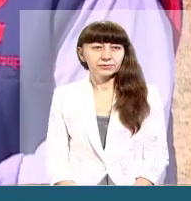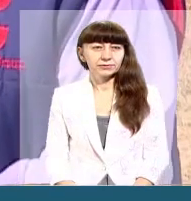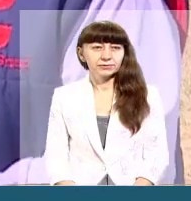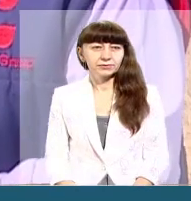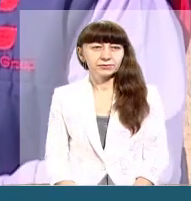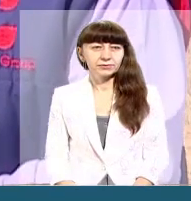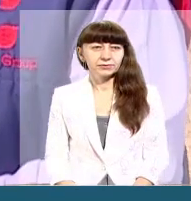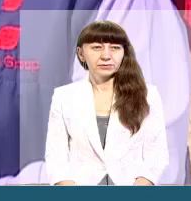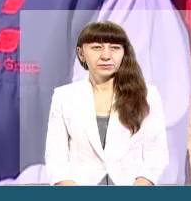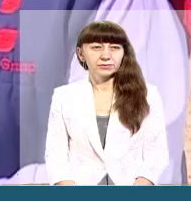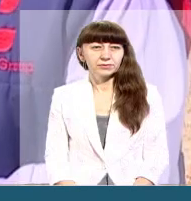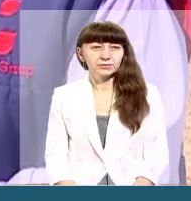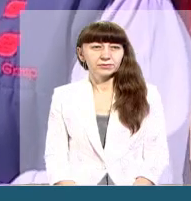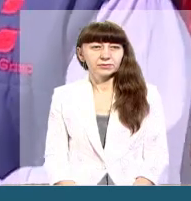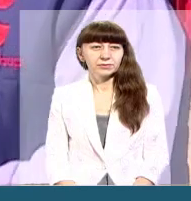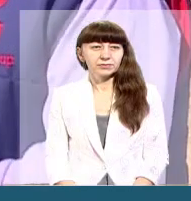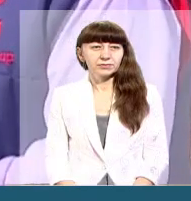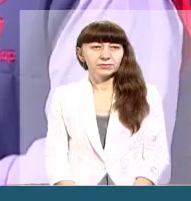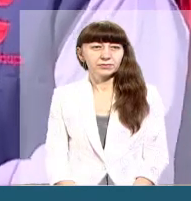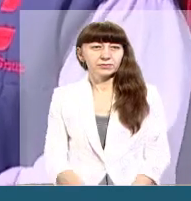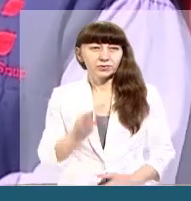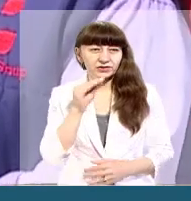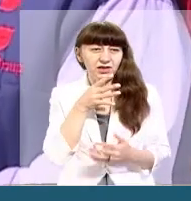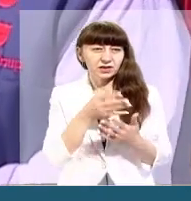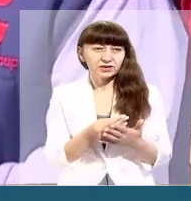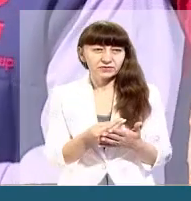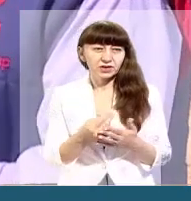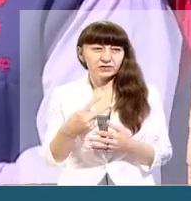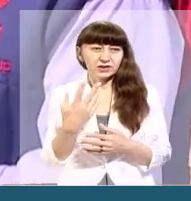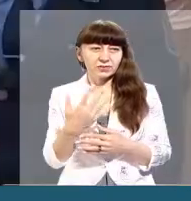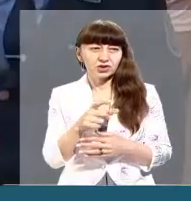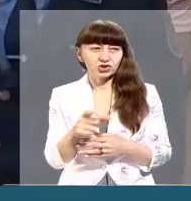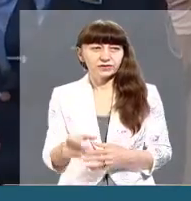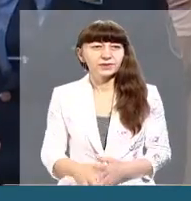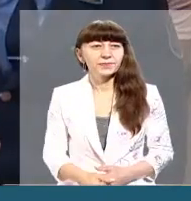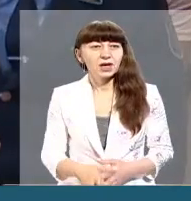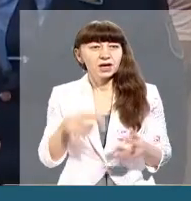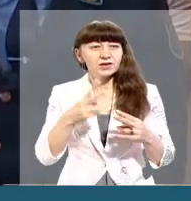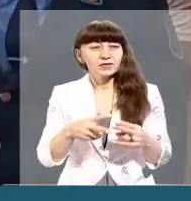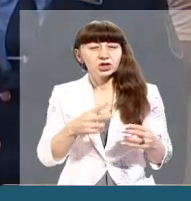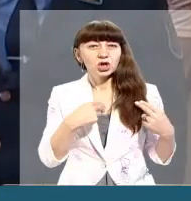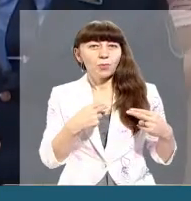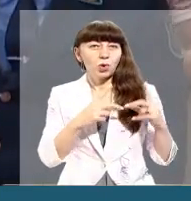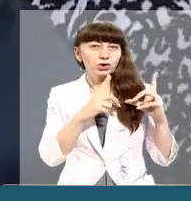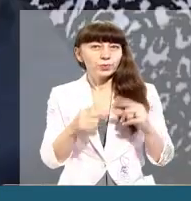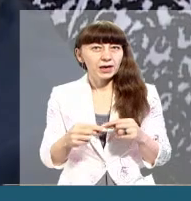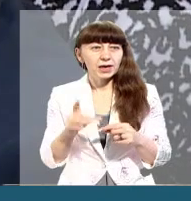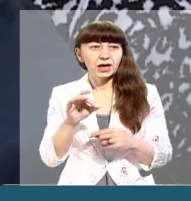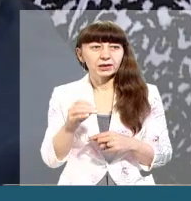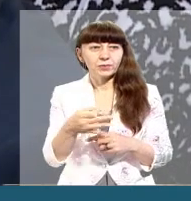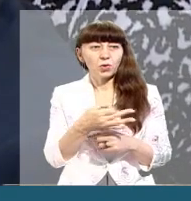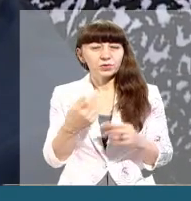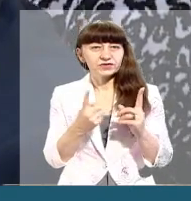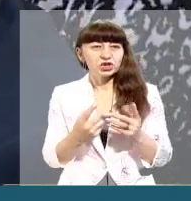Дизтопливо решен, дизмасса решен, кадры свои, 20 лет работают. В завершении рабочей поездки глава региона встретился